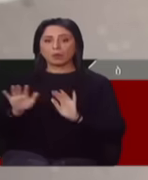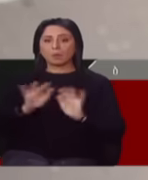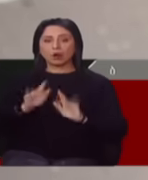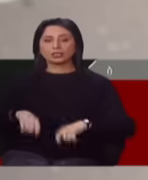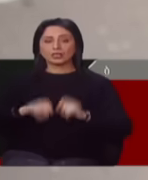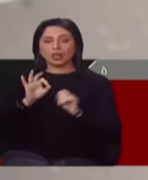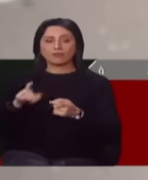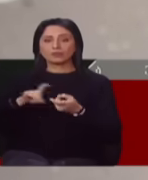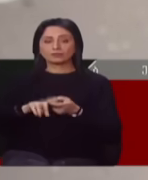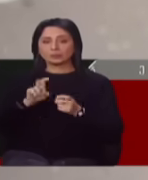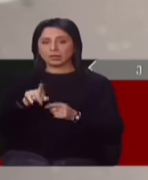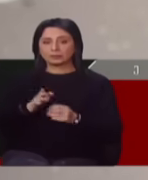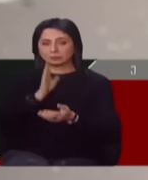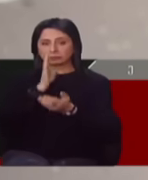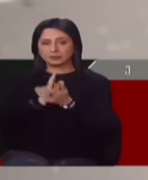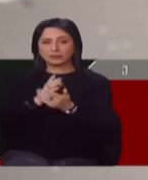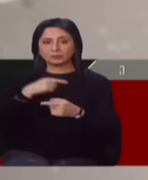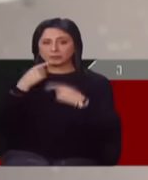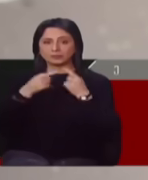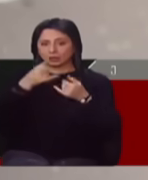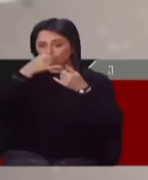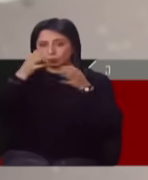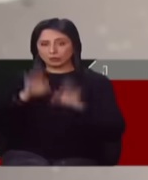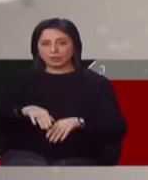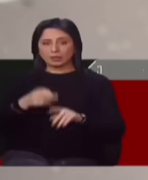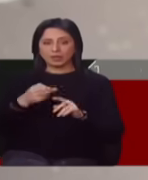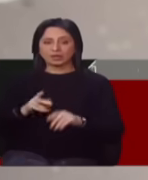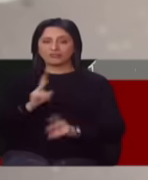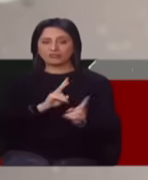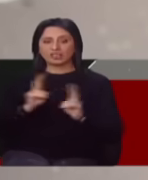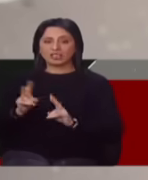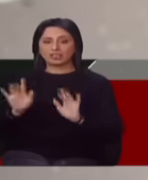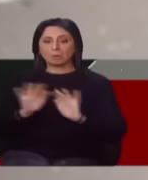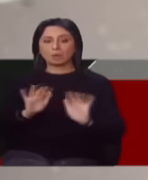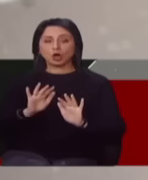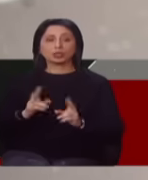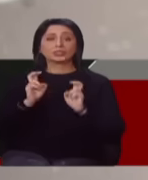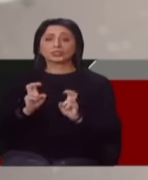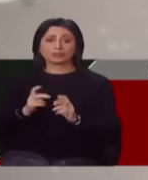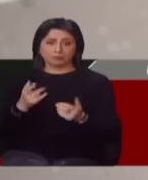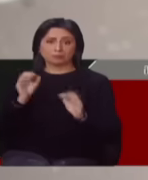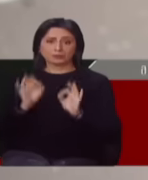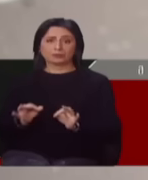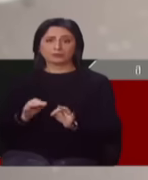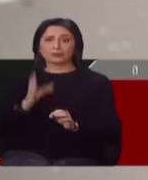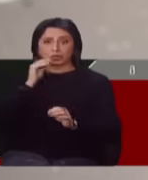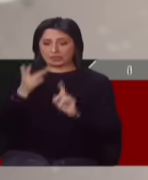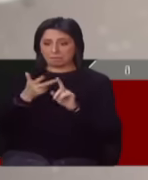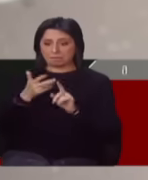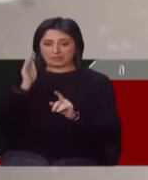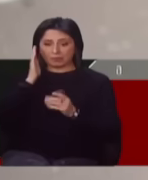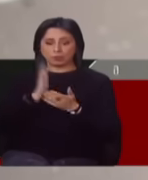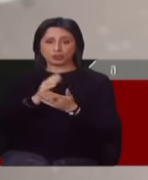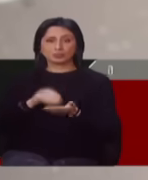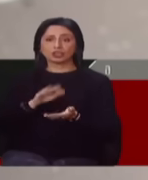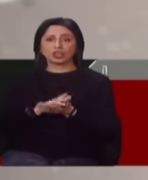პროცედურულ დარღვევებს, ამის პირდაპირ თქმა შეუძლებელი არის, ვინაიდან პროცედურა გულისხმობს იმას, რომ მაშინ როდესაც მესამე მოსმენა